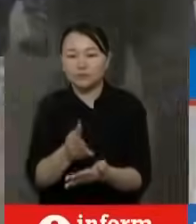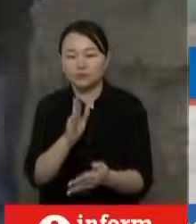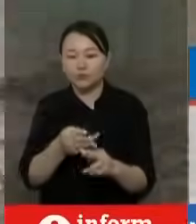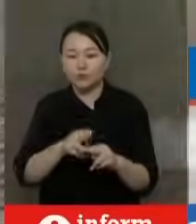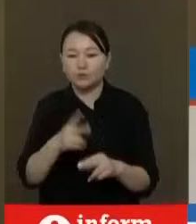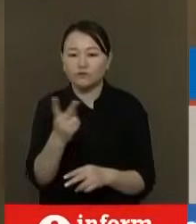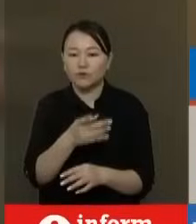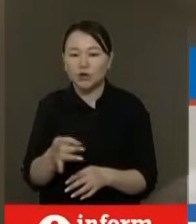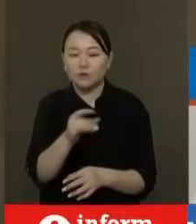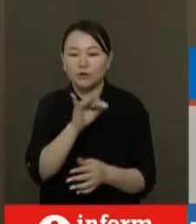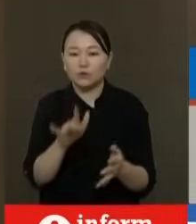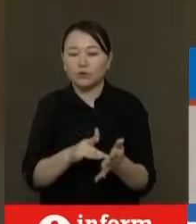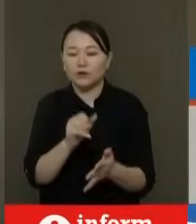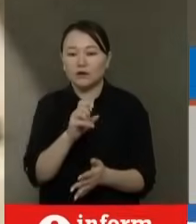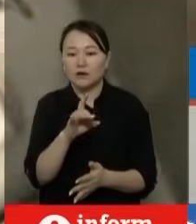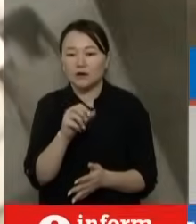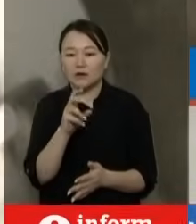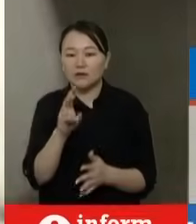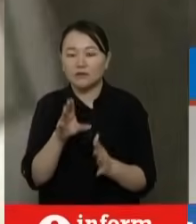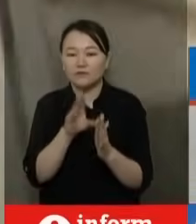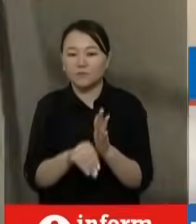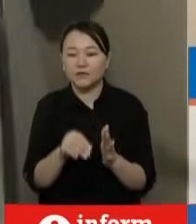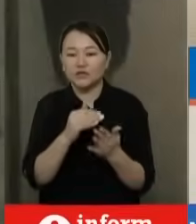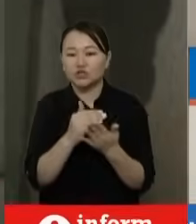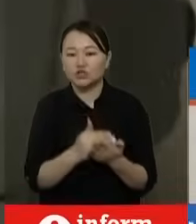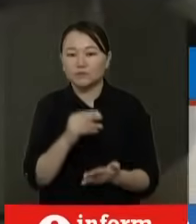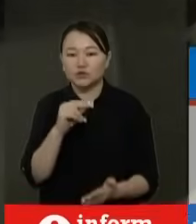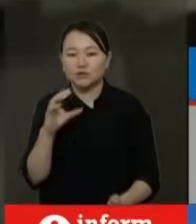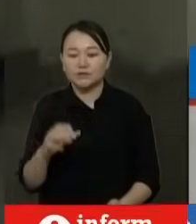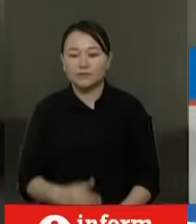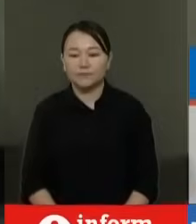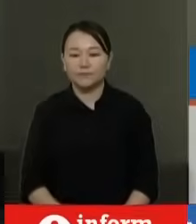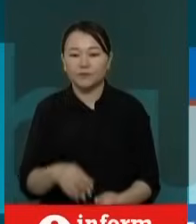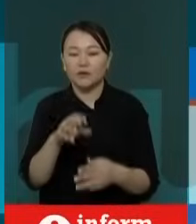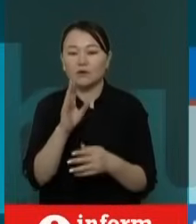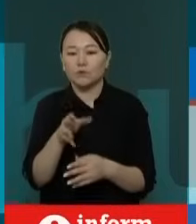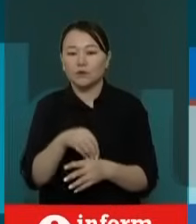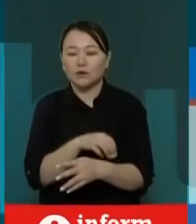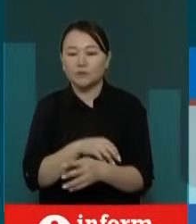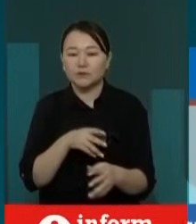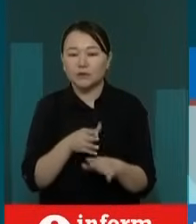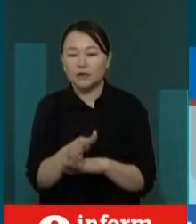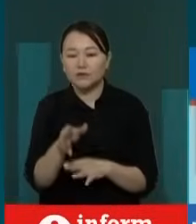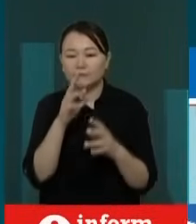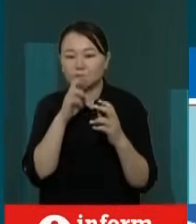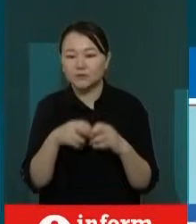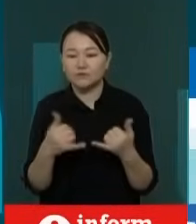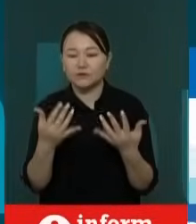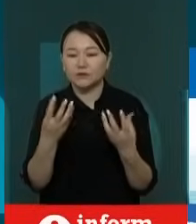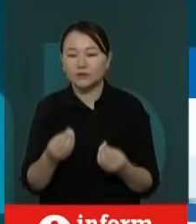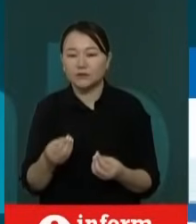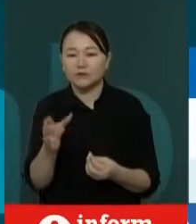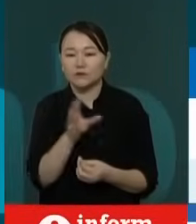двух районах и городе Аркалык ввели режим ЧС. Комиссия будет ходить. Она значит, уже, наверное, сегодняшнего дня начнет, так?